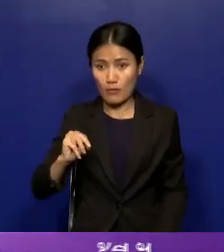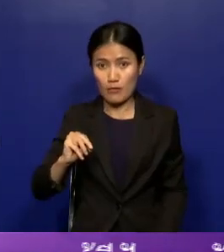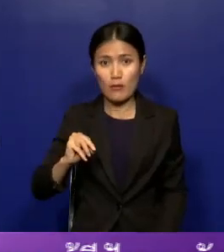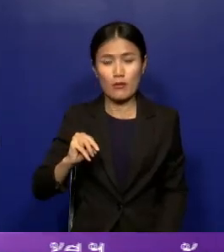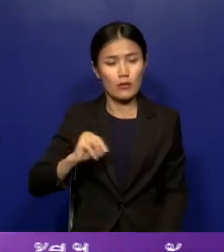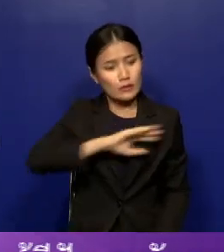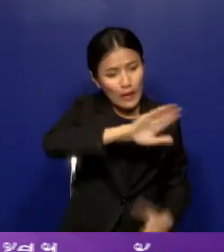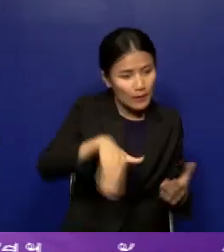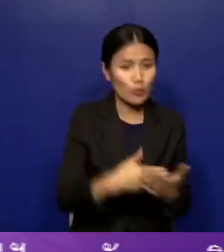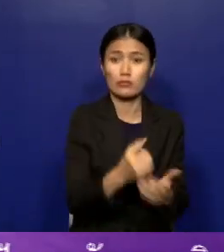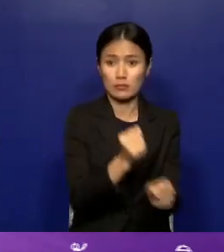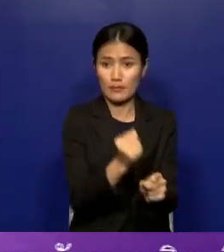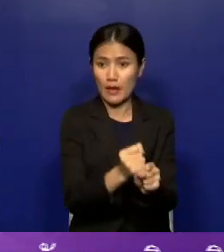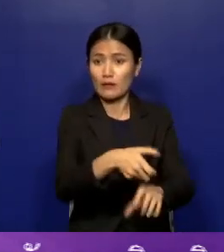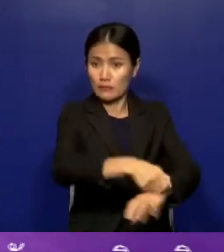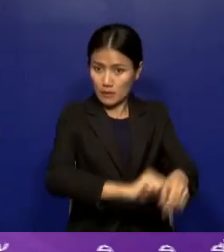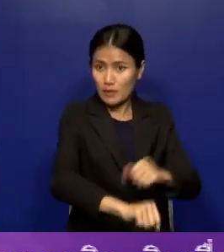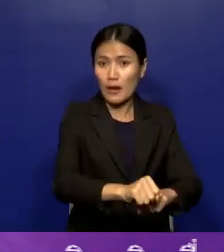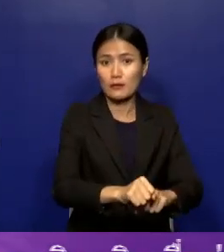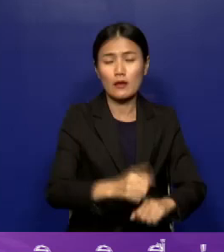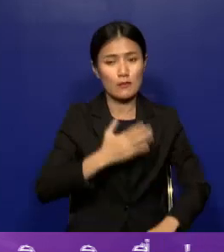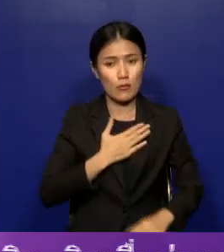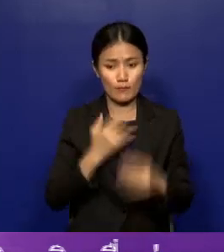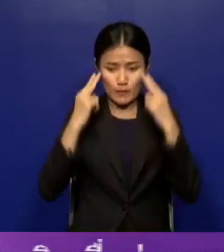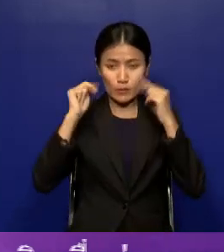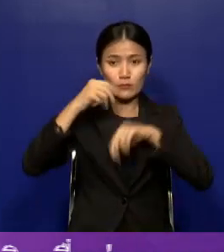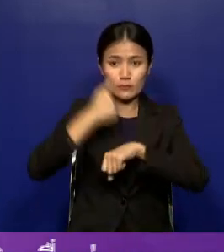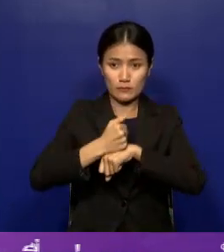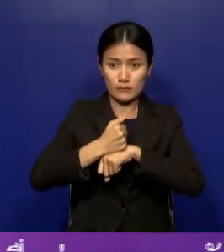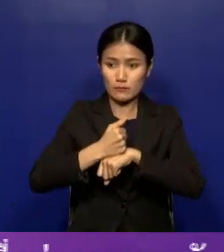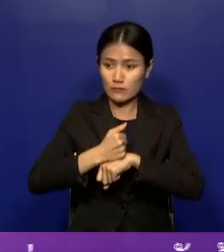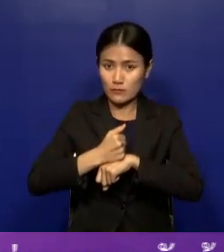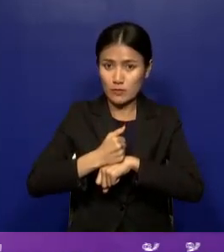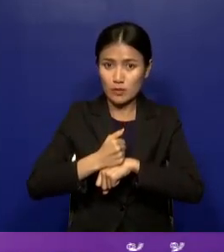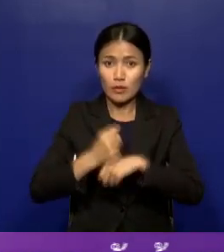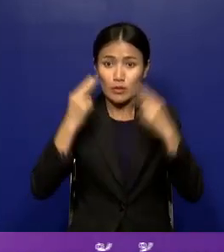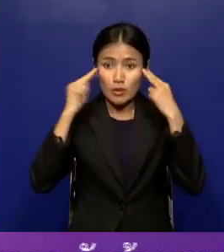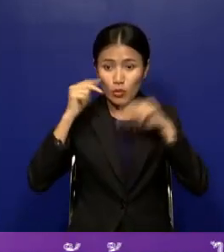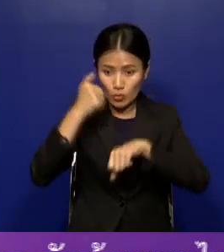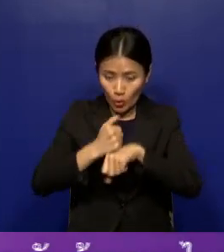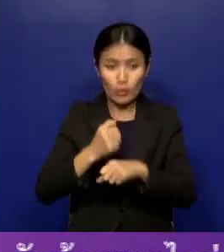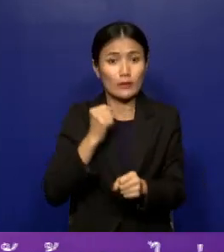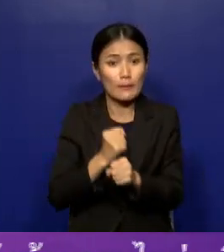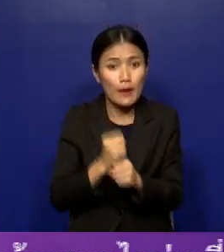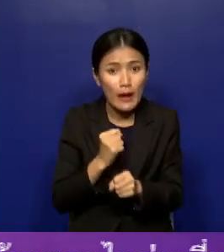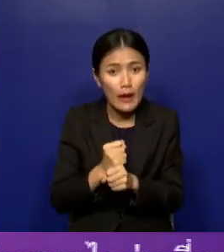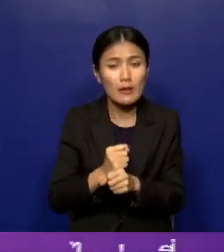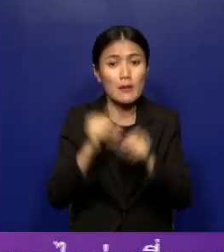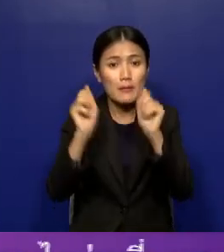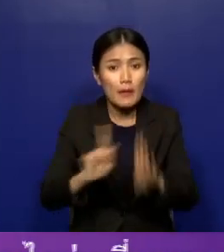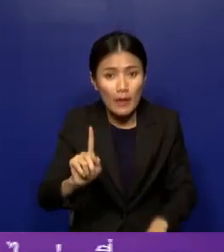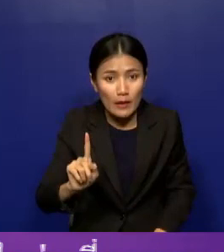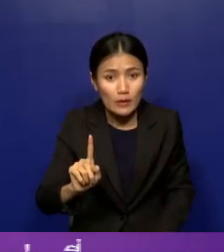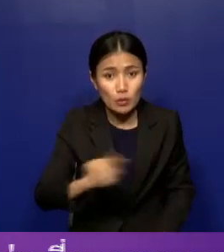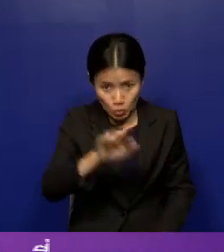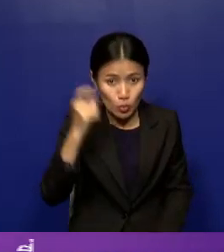ฏิบัตินะครับรัฐบาลผมเองนั้นเป็นรัฐมนตรีท่านต้องเข้าใจว่าการเป็นรัฐมนตรีนั้นก็ทํางานอย่างไรอะไรท่านพูดมาเหมือน